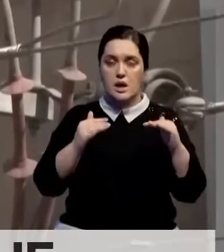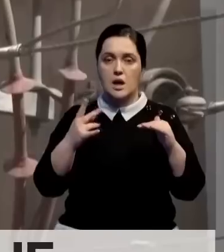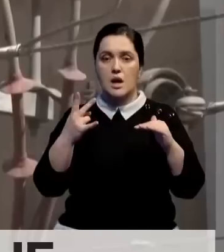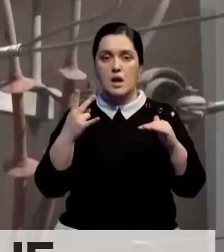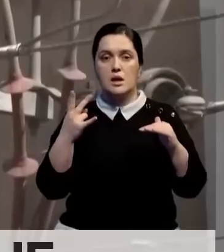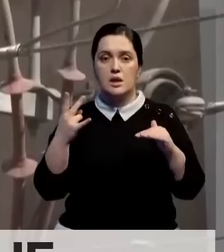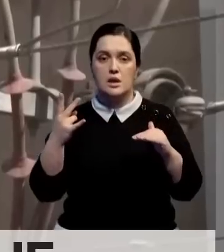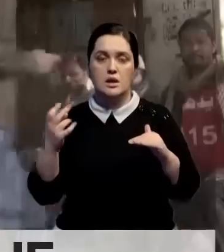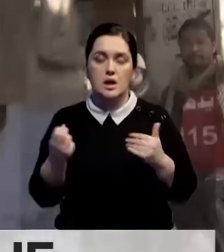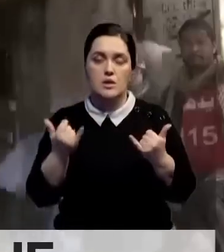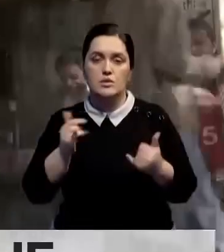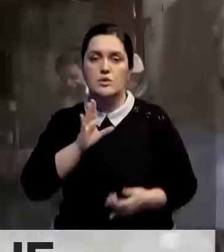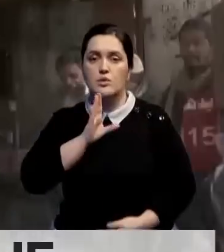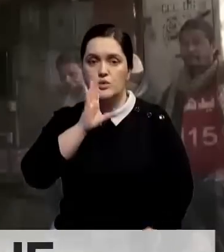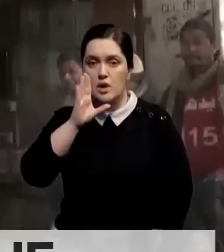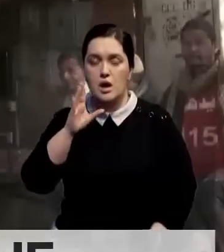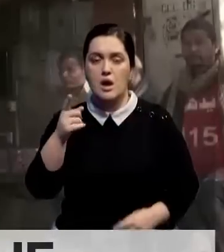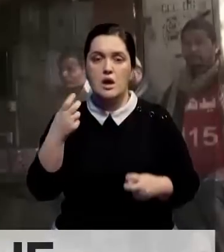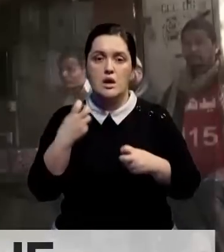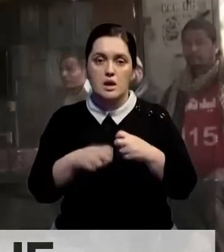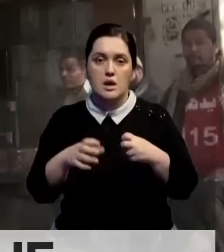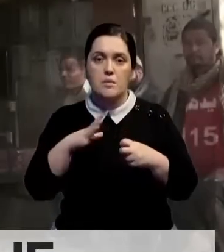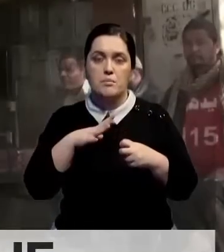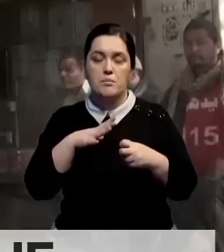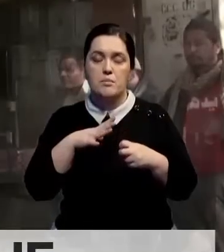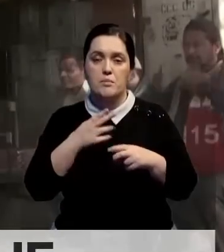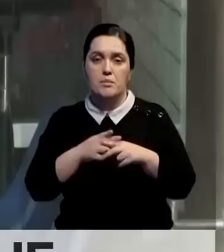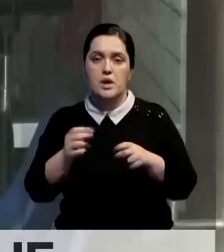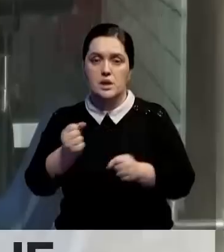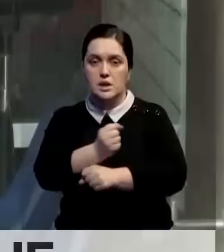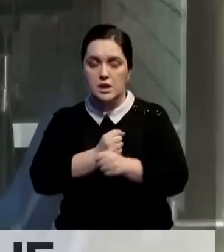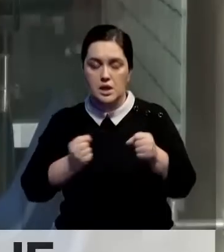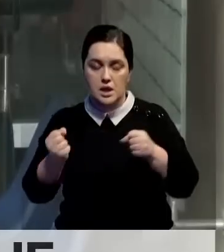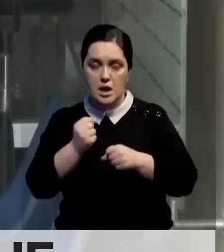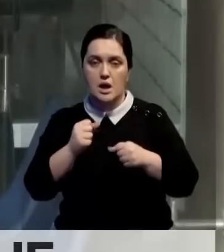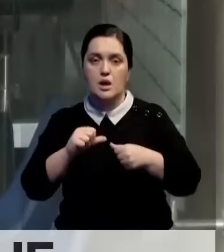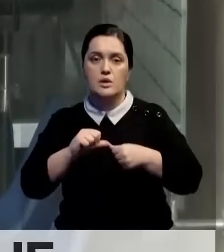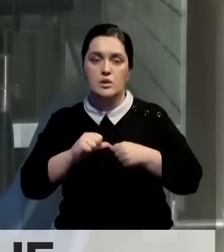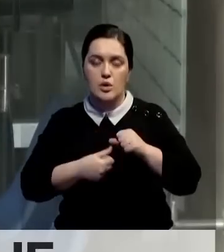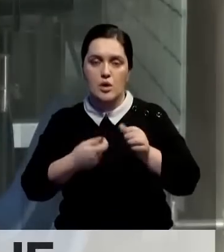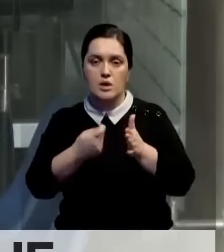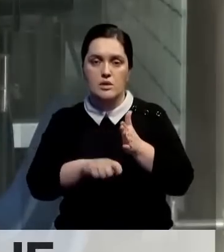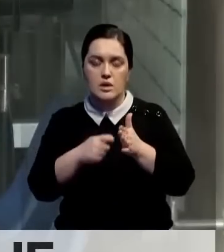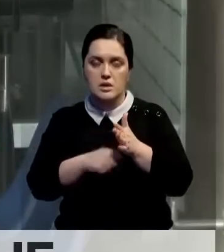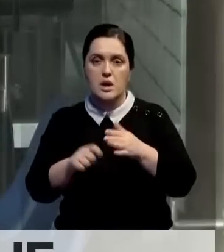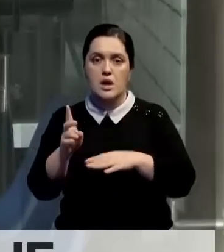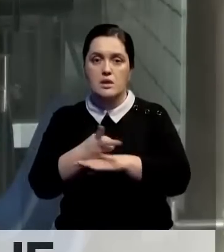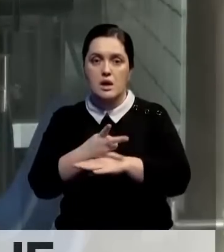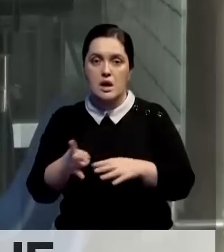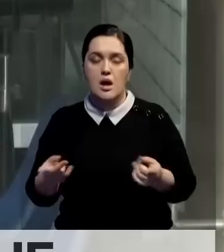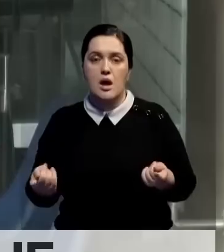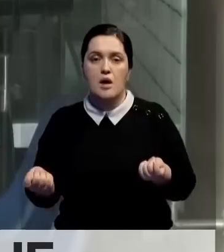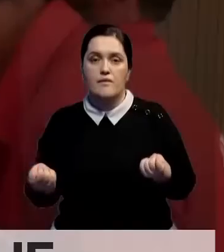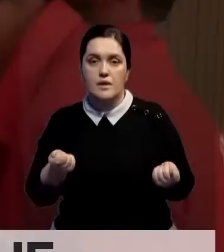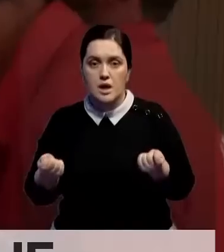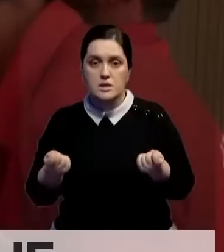национальной сети сегодня утром. Авария произошла во время запуска генераторов, которые регулярно отключаются на ночь. Власти идут на